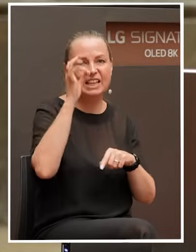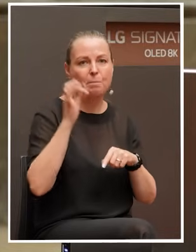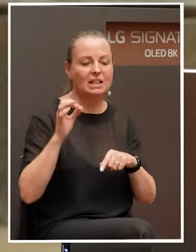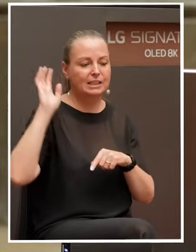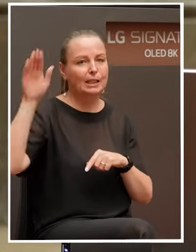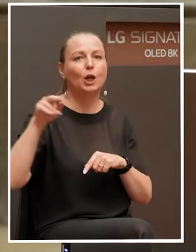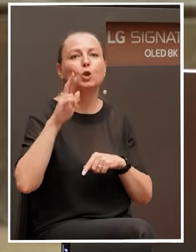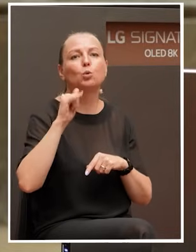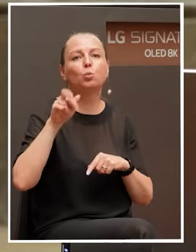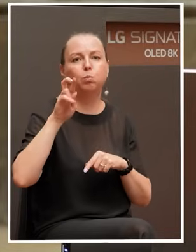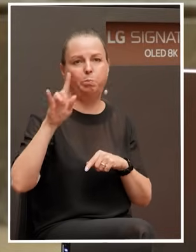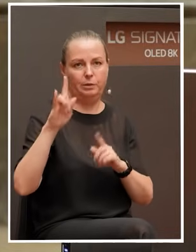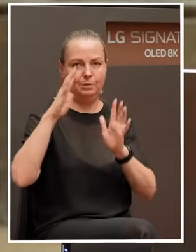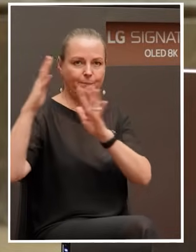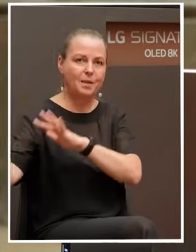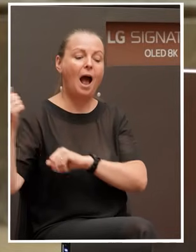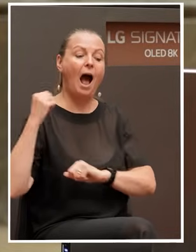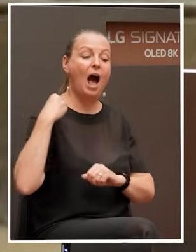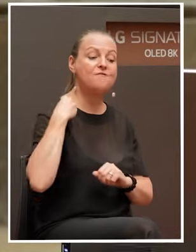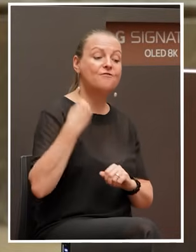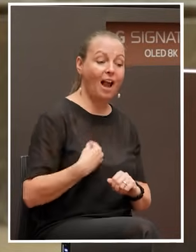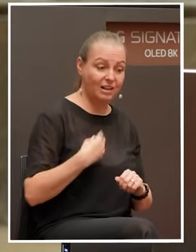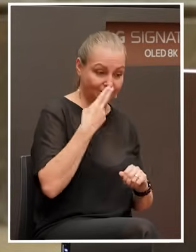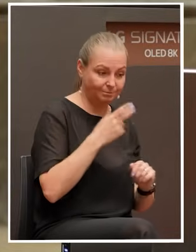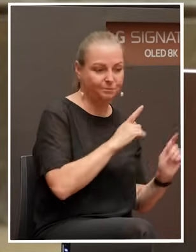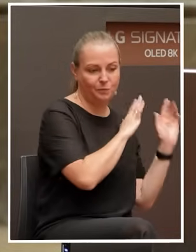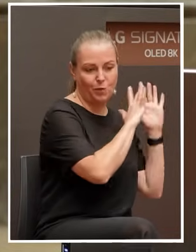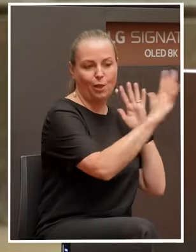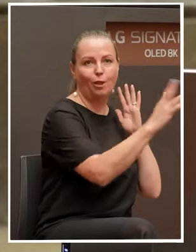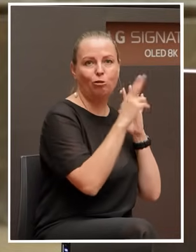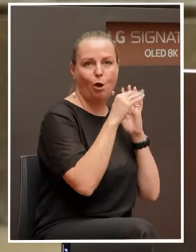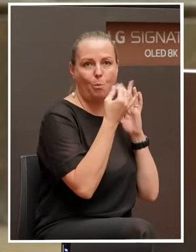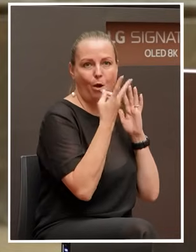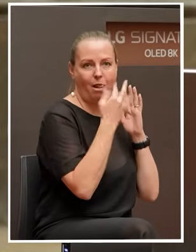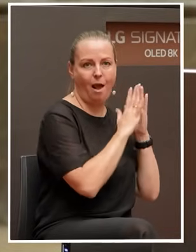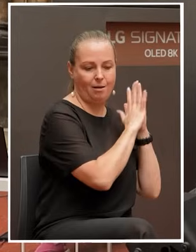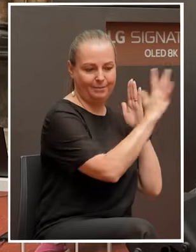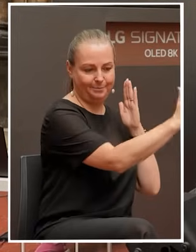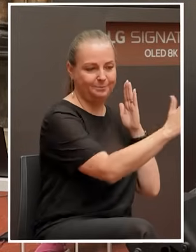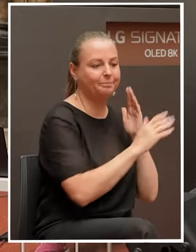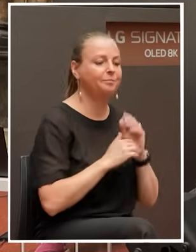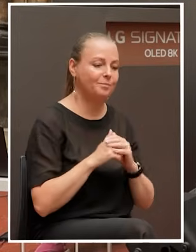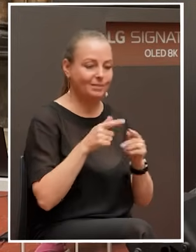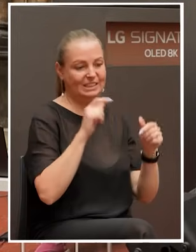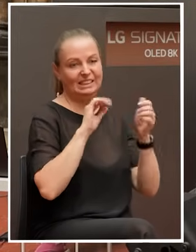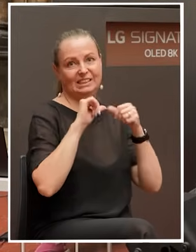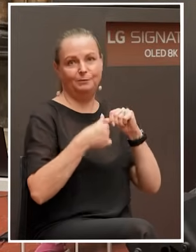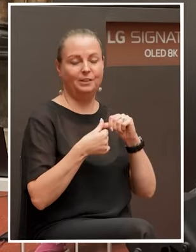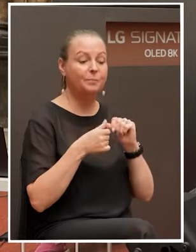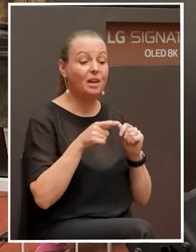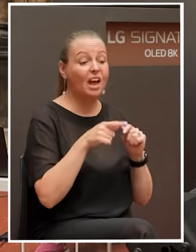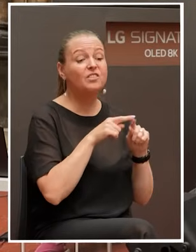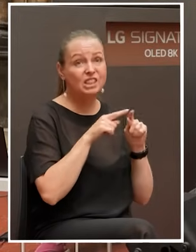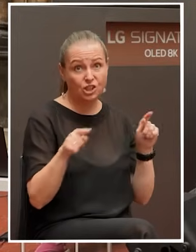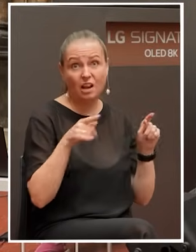дубов, а Франция символизируется рядами тополей. Ну и, в общем, в течение XIX века это